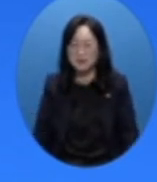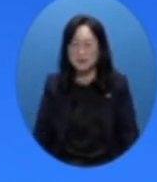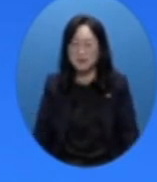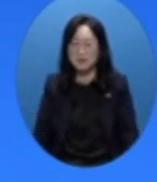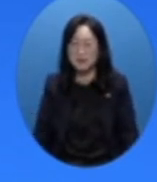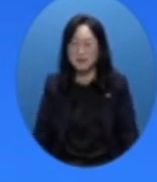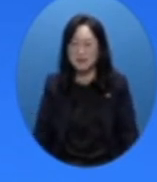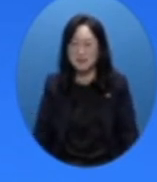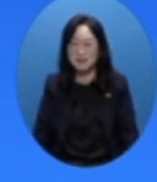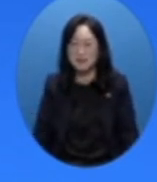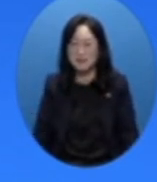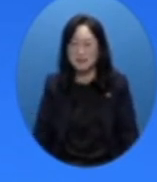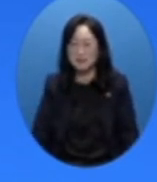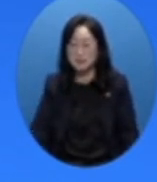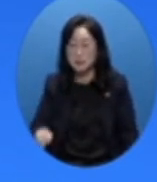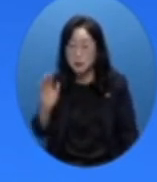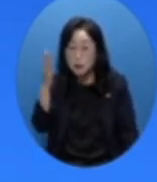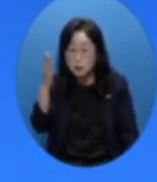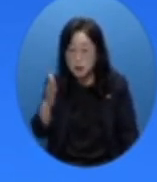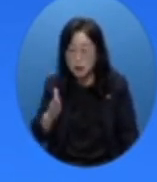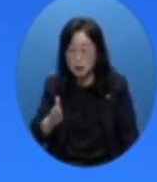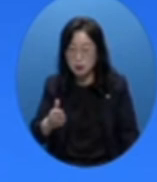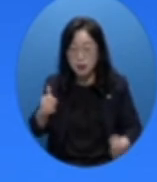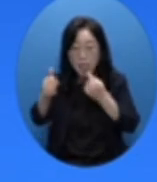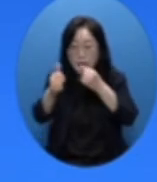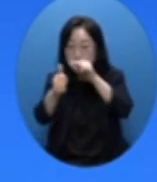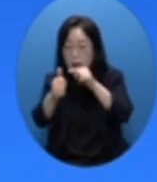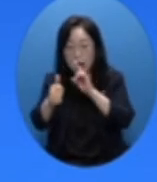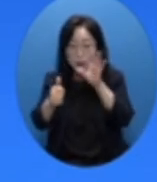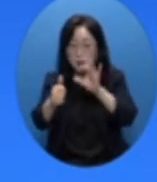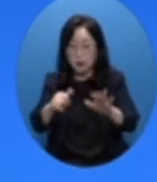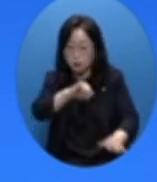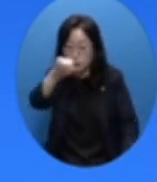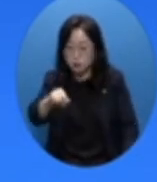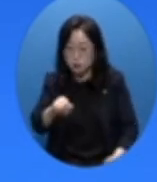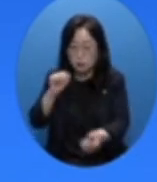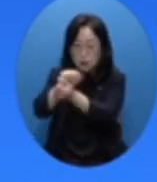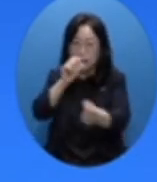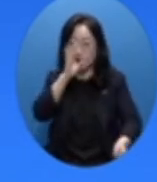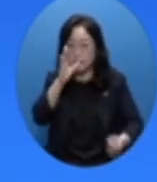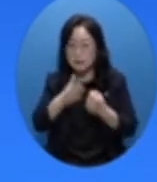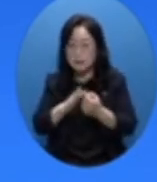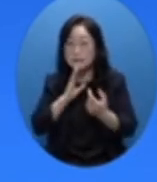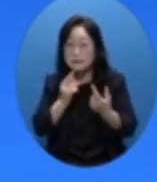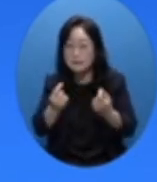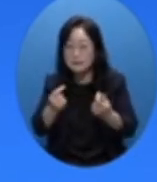요즘 제가 한번 그칠 적이 어떤 균이 지도 모르고 오히려 터 상처를